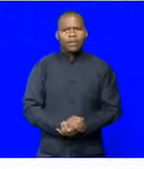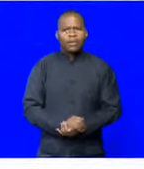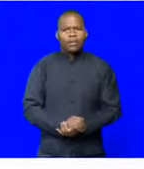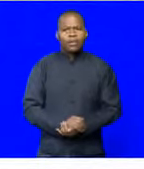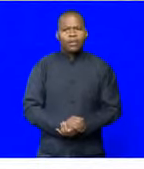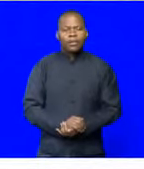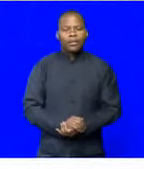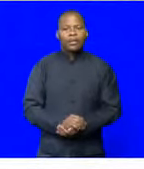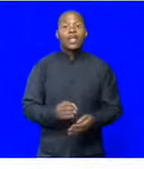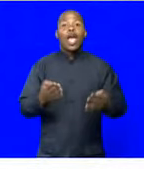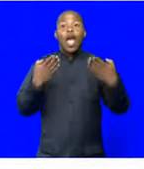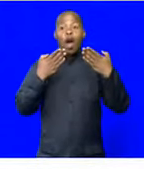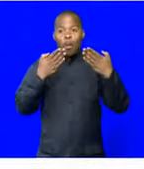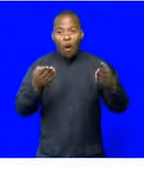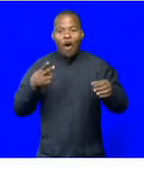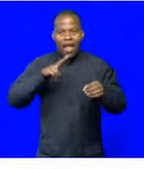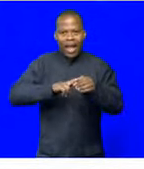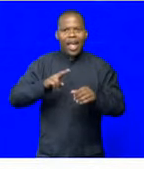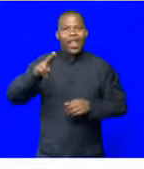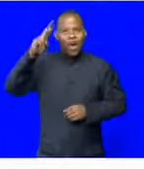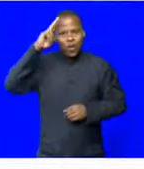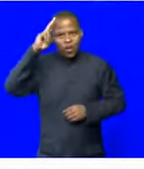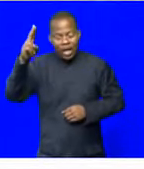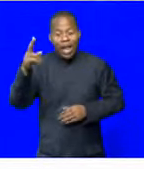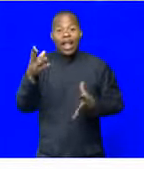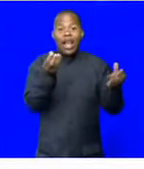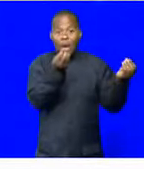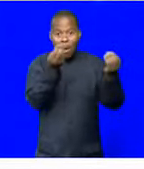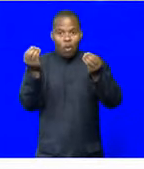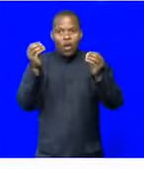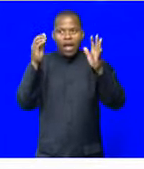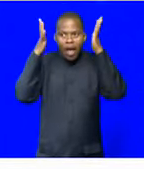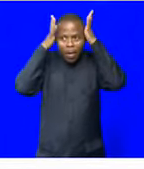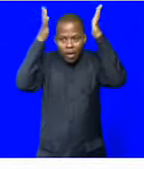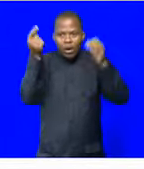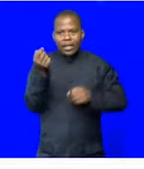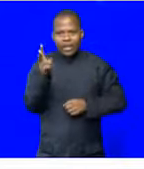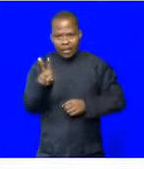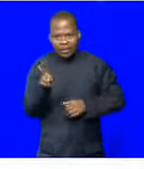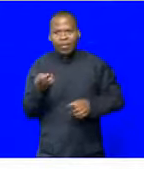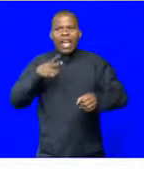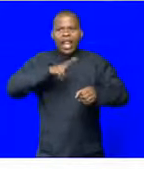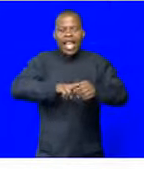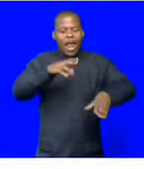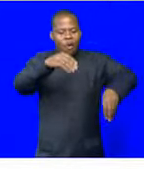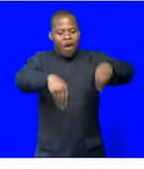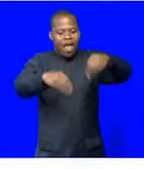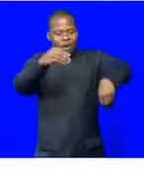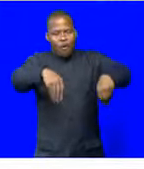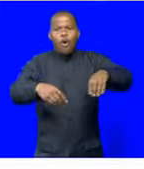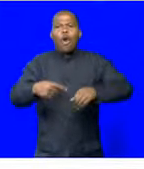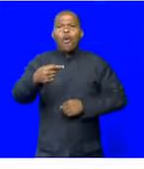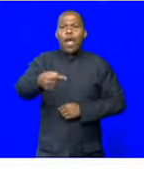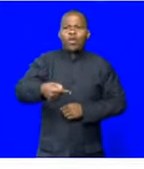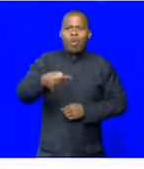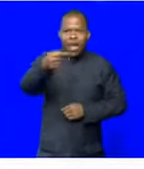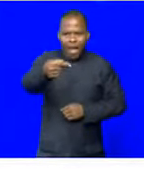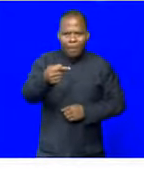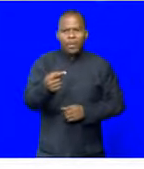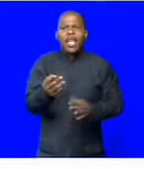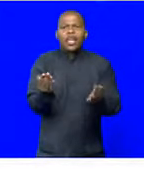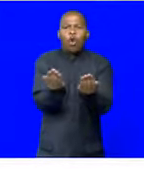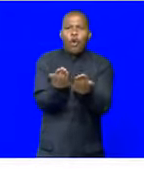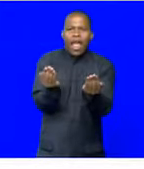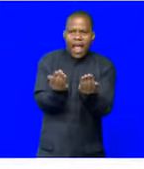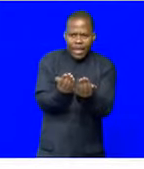Angibongeli ntokuhle ngivuseleni nembukelo Eswatini TV lishonile maswati lamahle solo kuyakhethwa lukhetho luyachubeka la